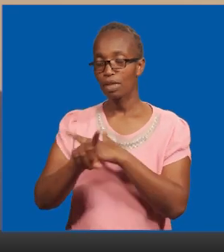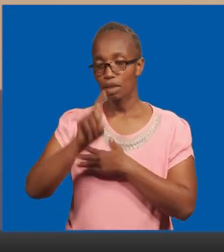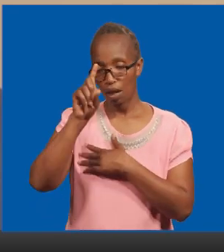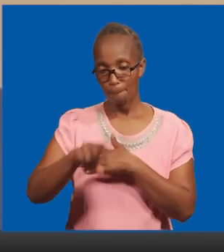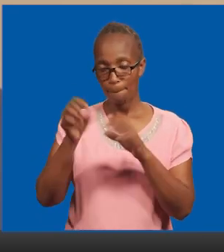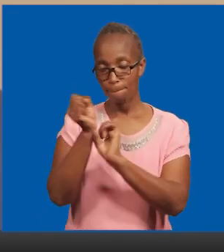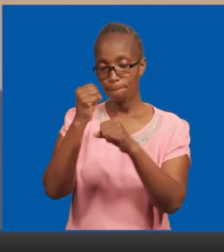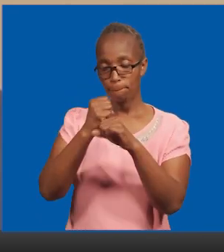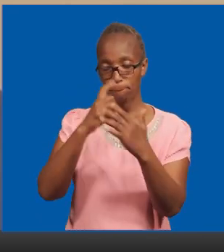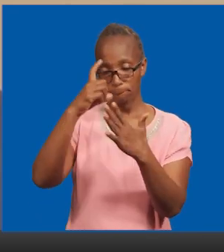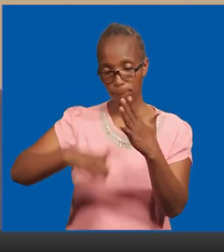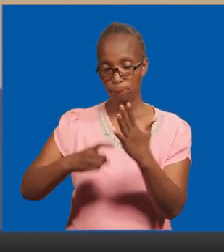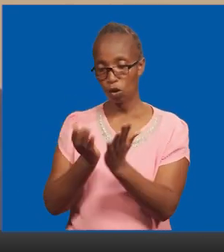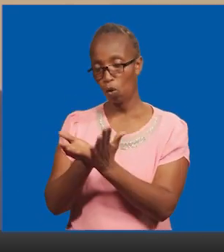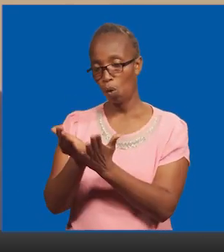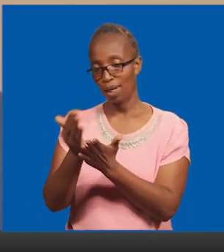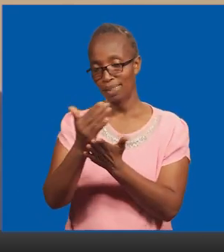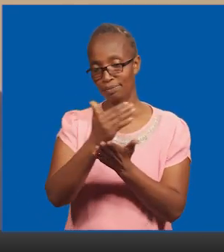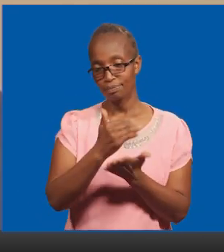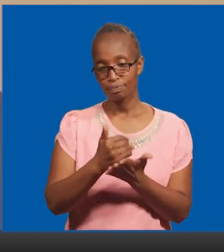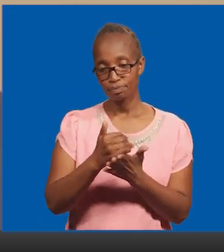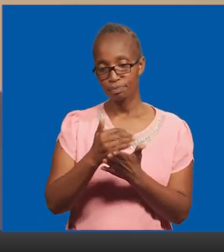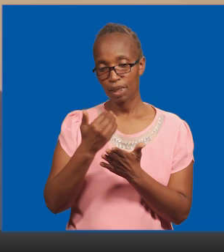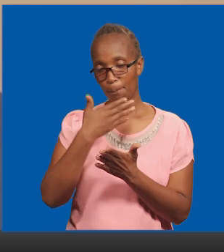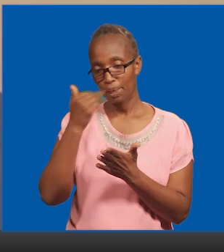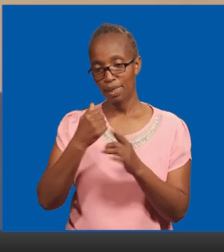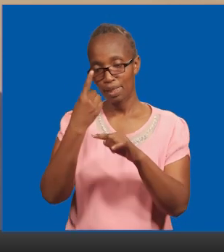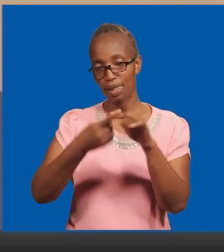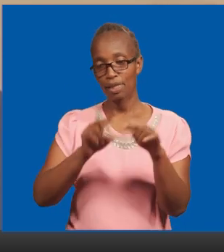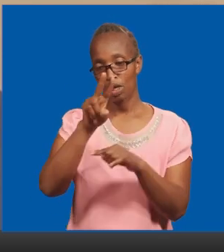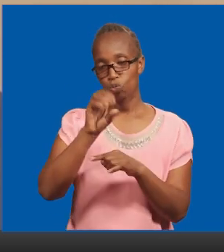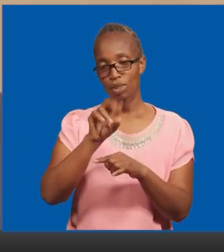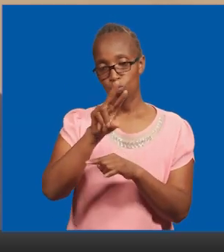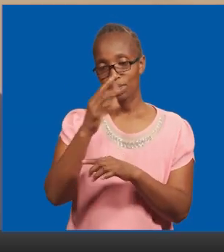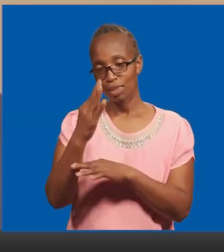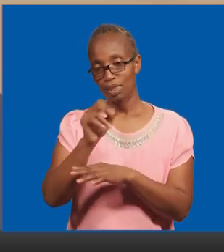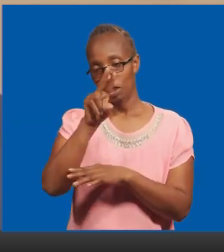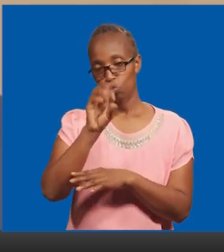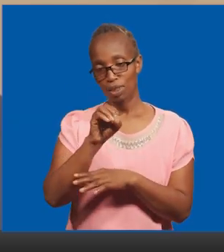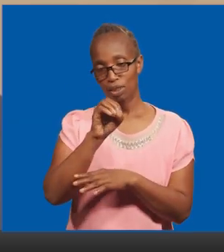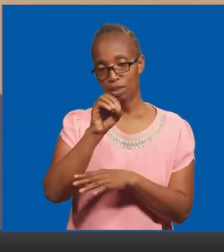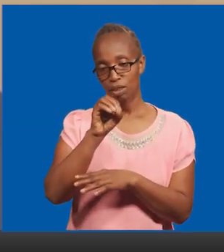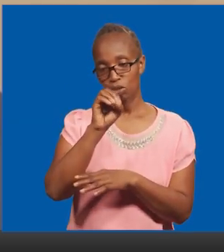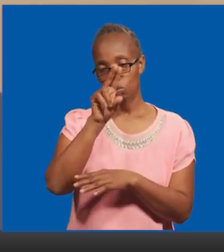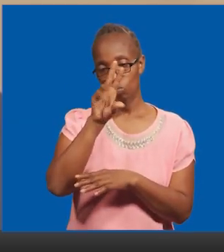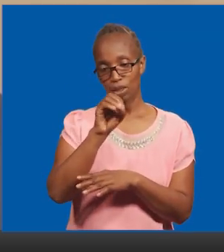commendable, and your entry should make tax collection laudable in the financial year